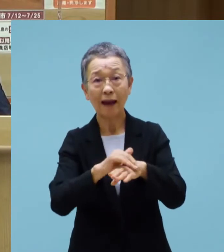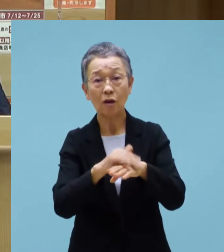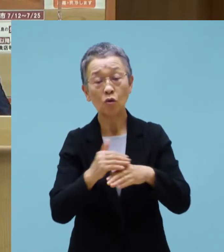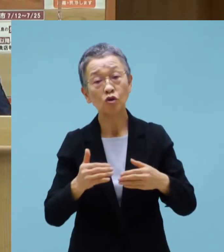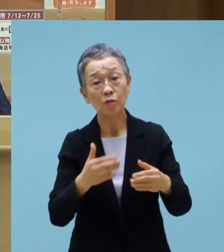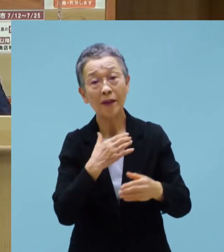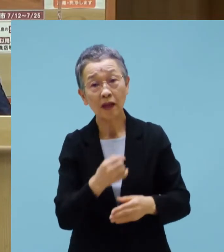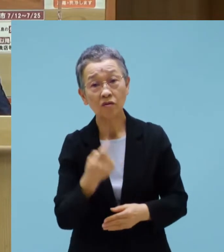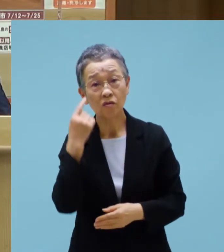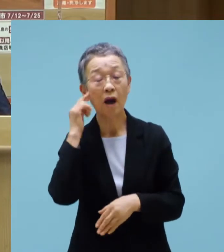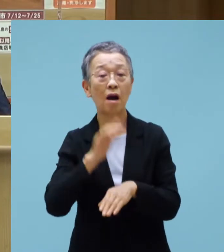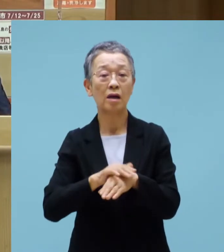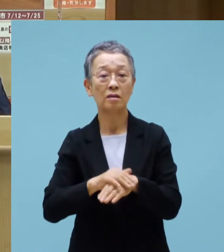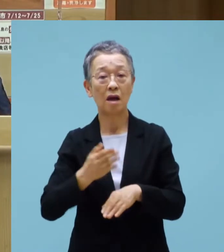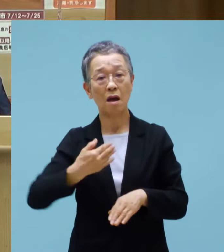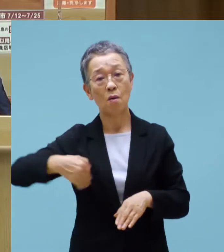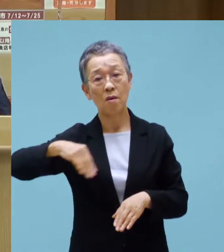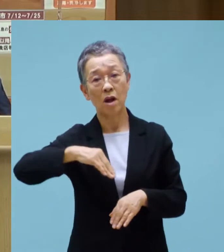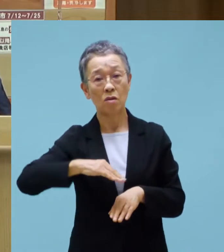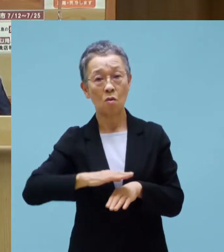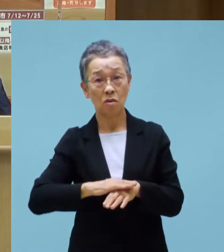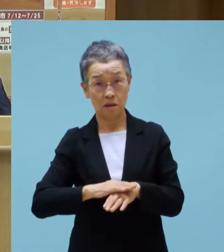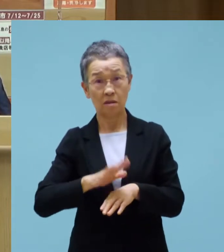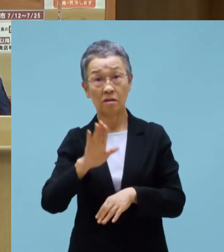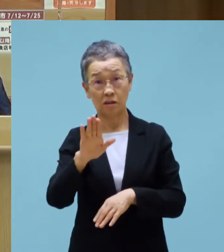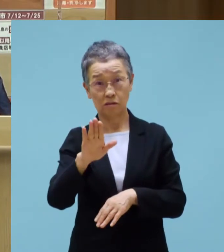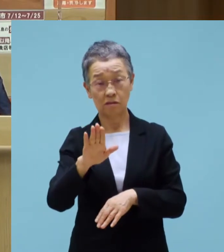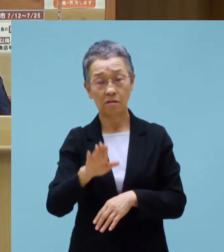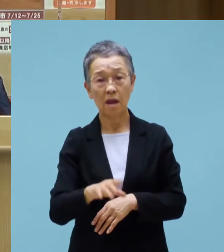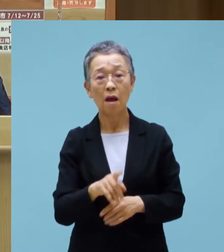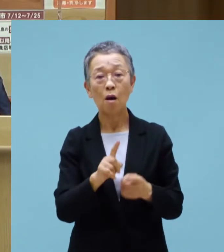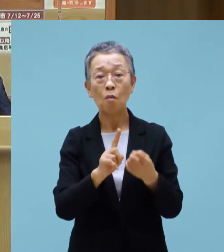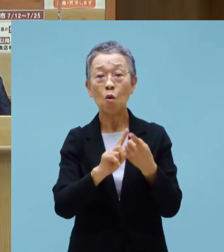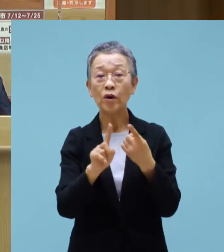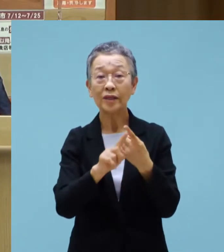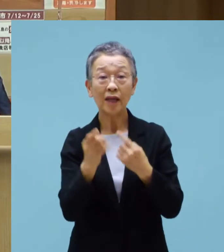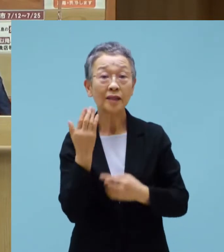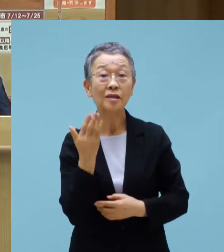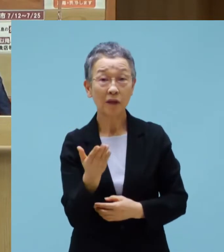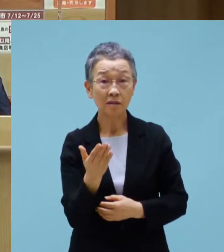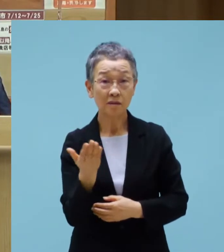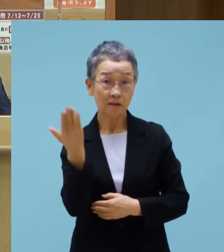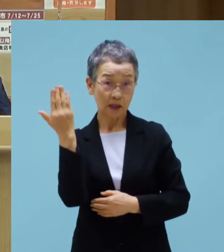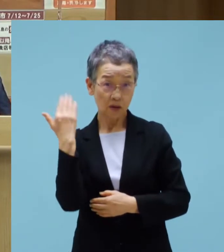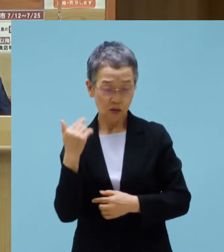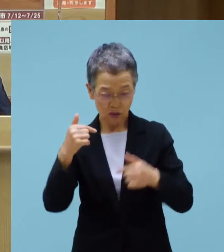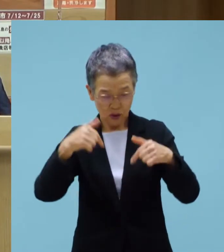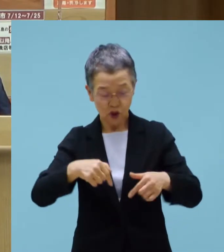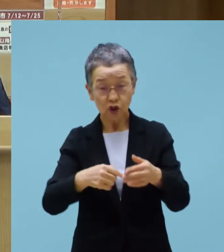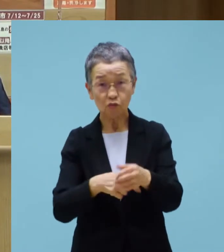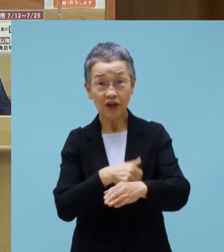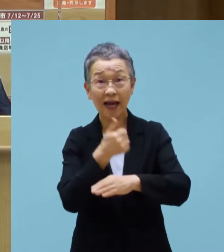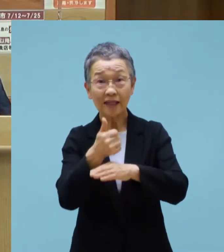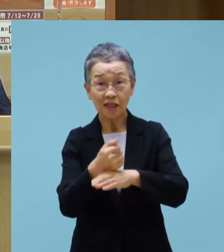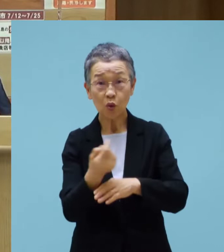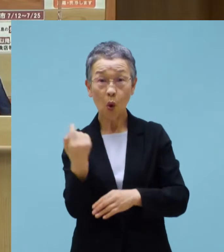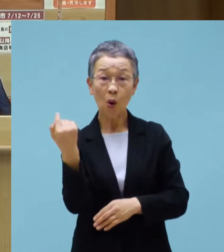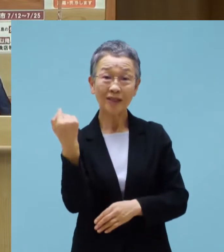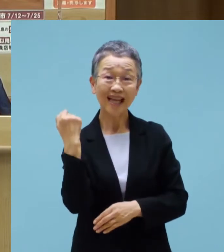。 もう一点だけ、先ほど西村大臣と昨夜お話しされたということですけれども